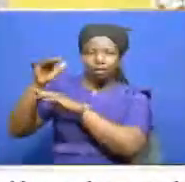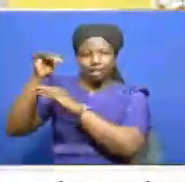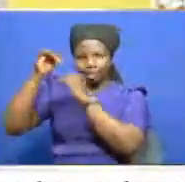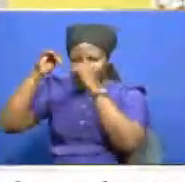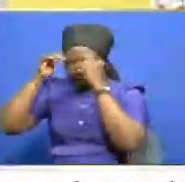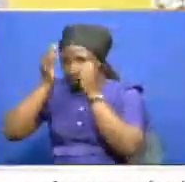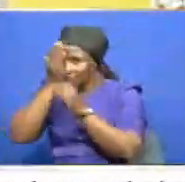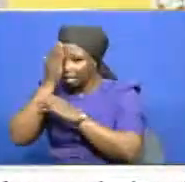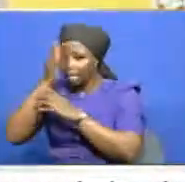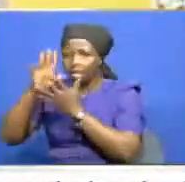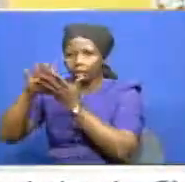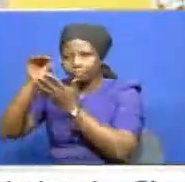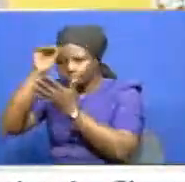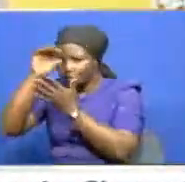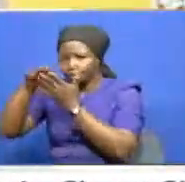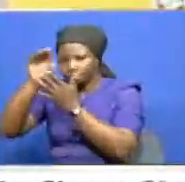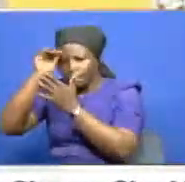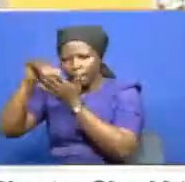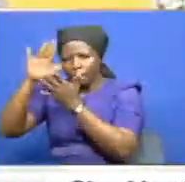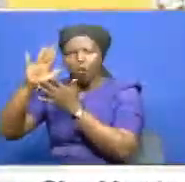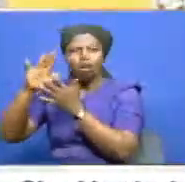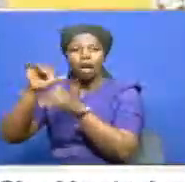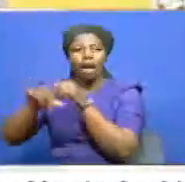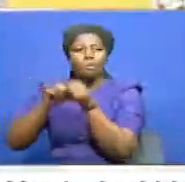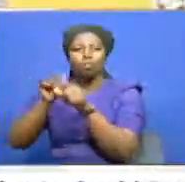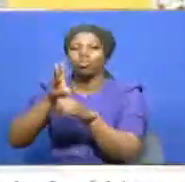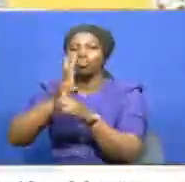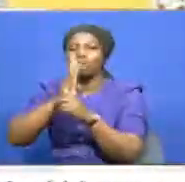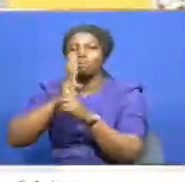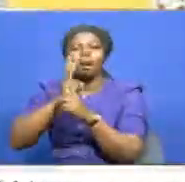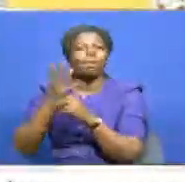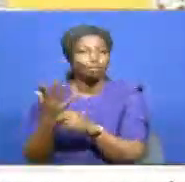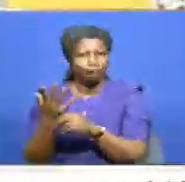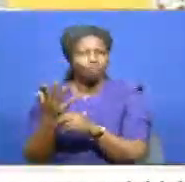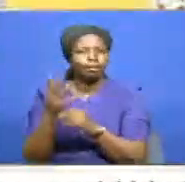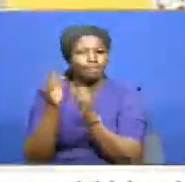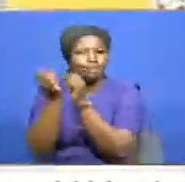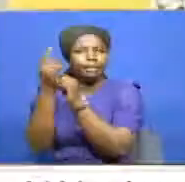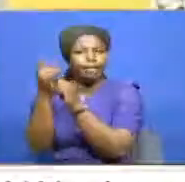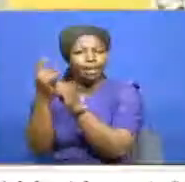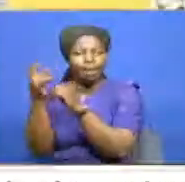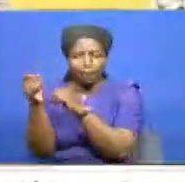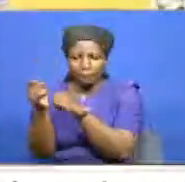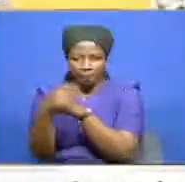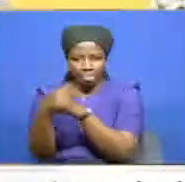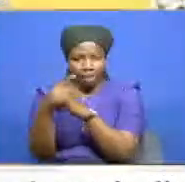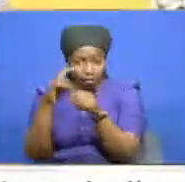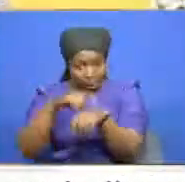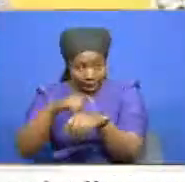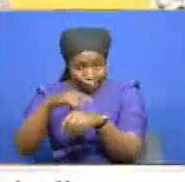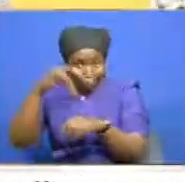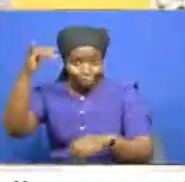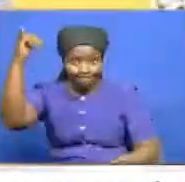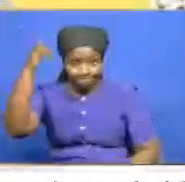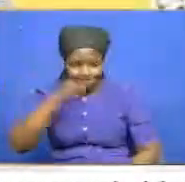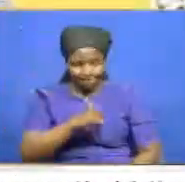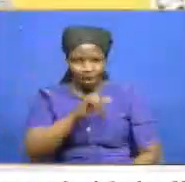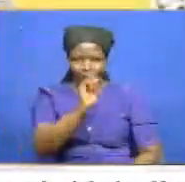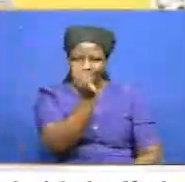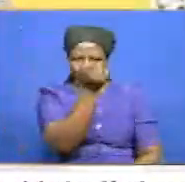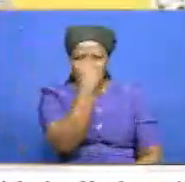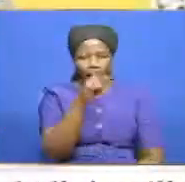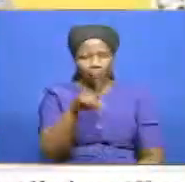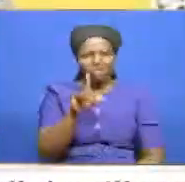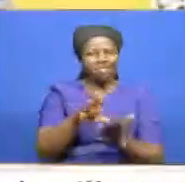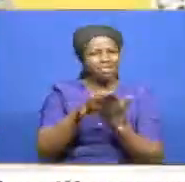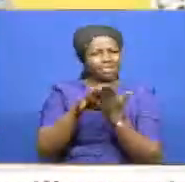kuongeza ujuzi zaidi juu ya mambo ya unyunyiziaji wa maji for 11 months. Ndiposa wakirudi inji yetu ya Kenya wako na